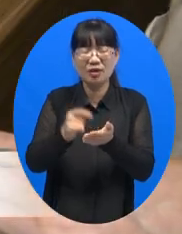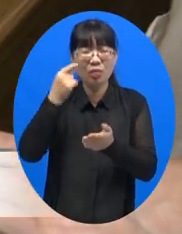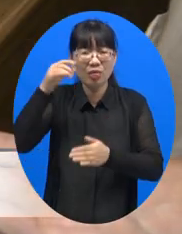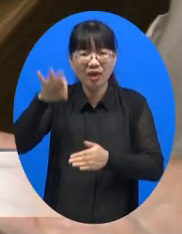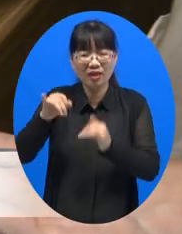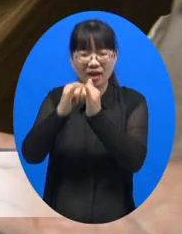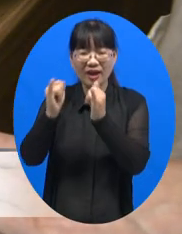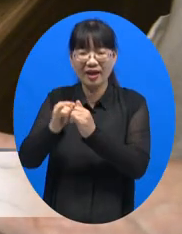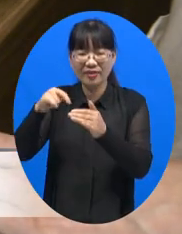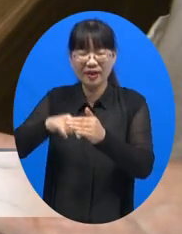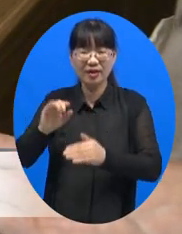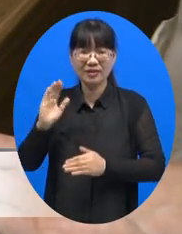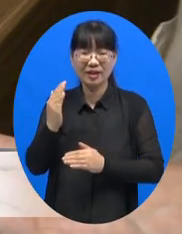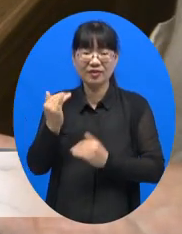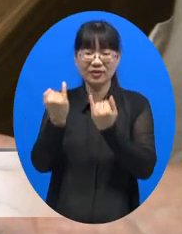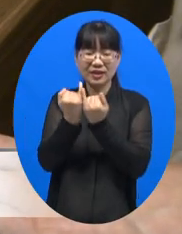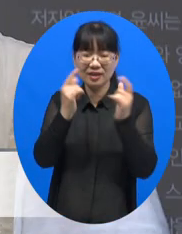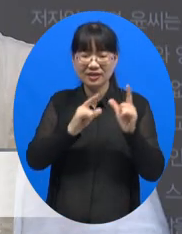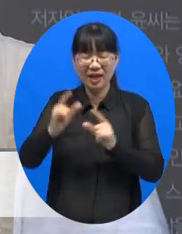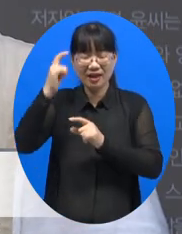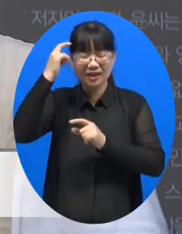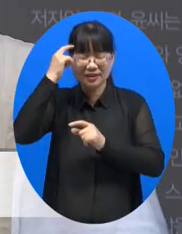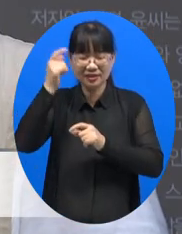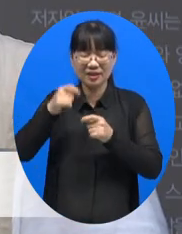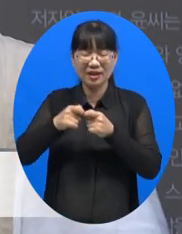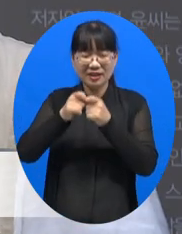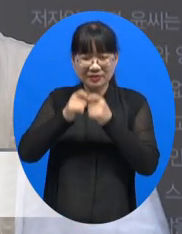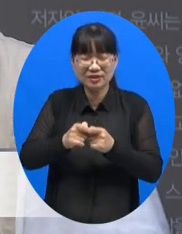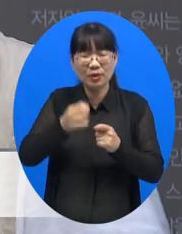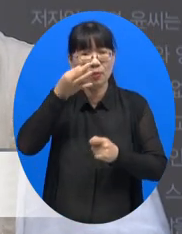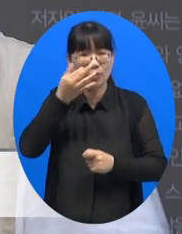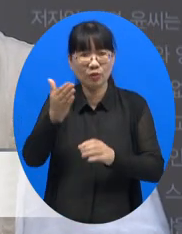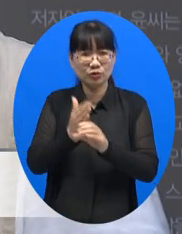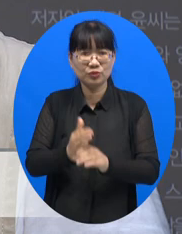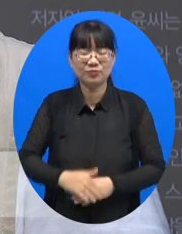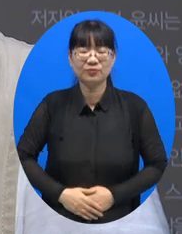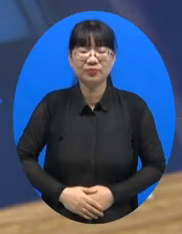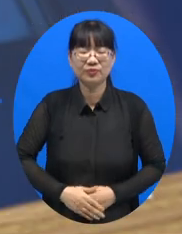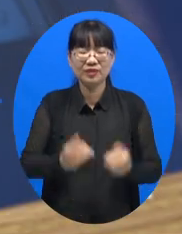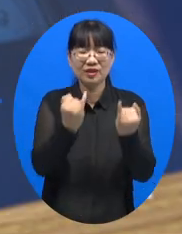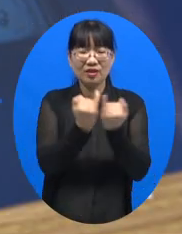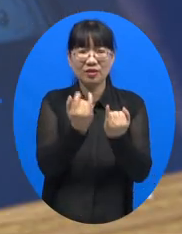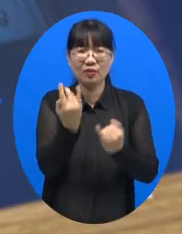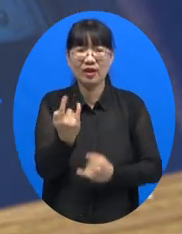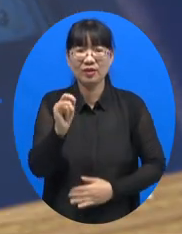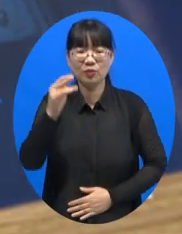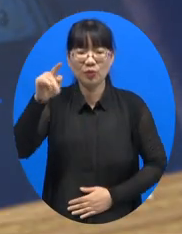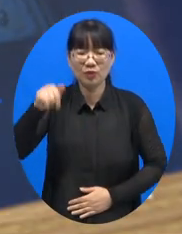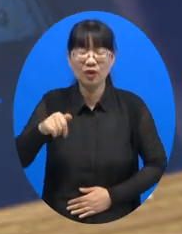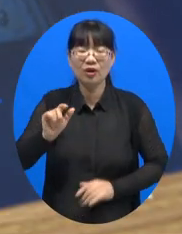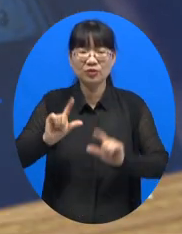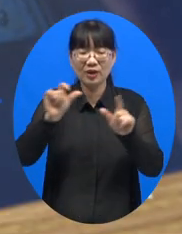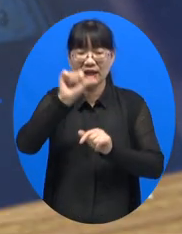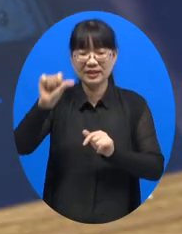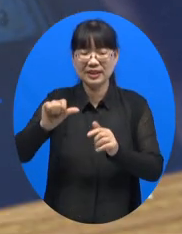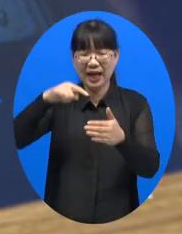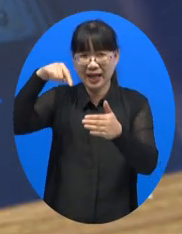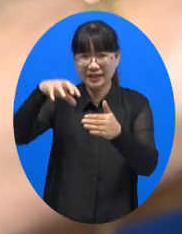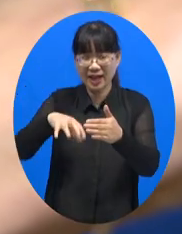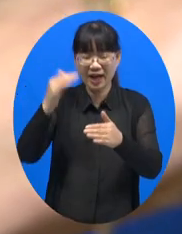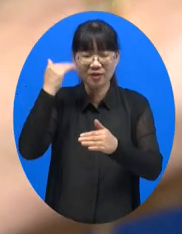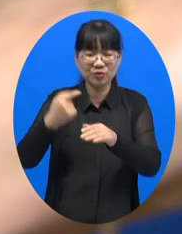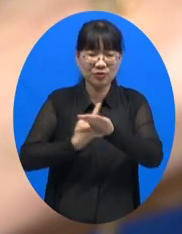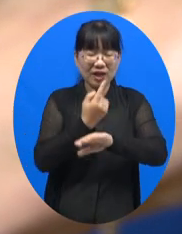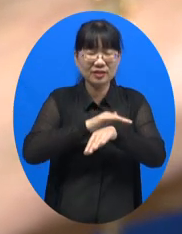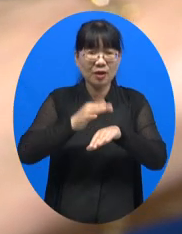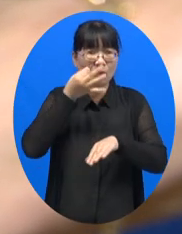속에서 전 근대 여성의 생 거의 습에 층층 적으로 보여주고 있습니다 여성 회고록은 동아시아에서 한국에는